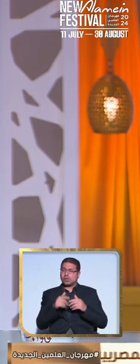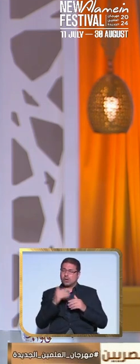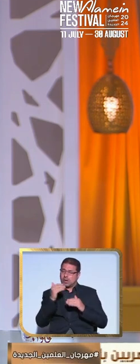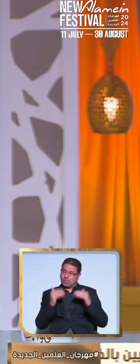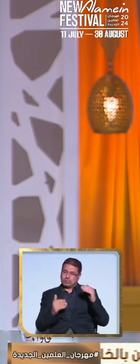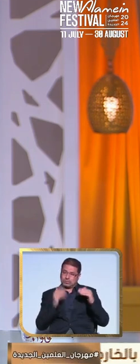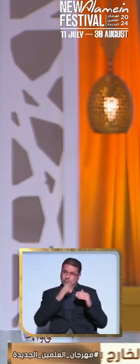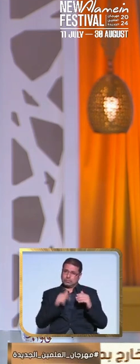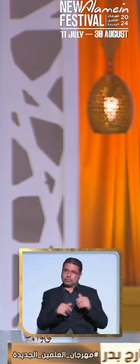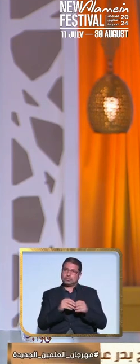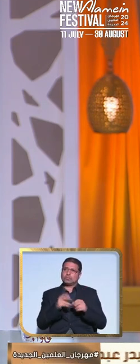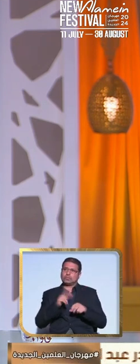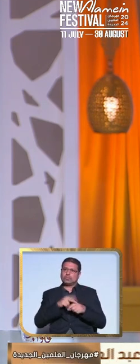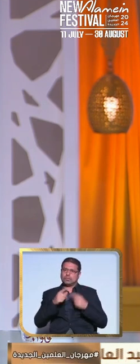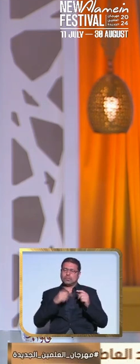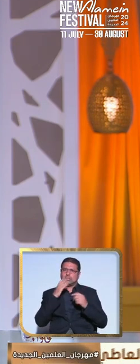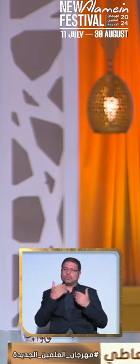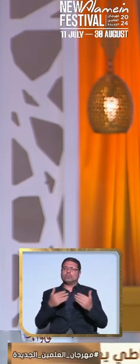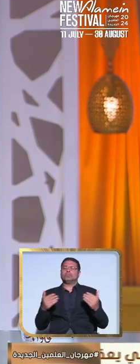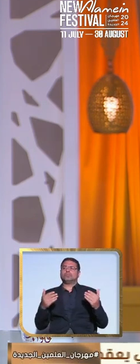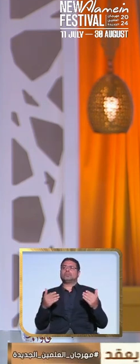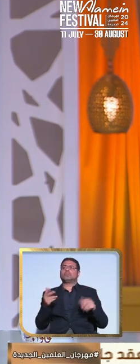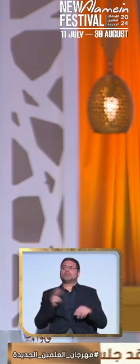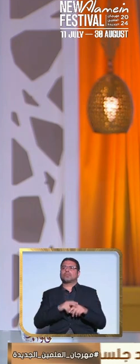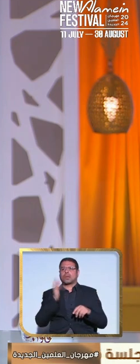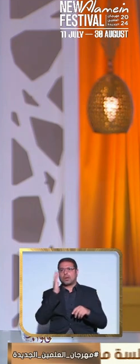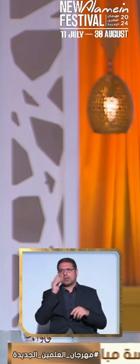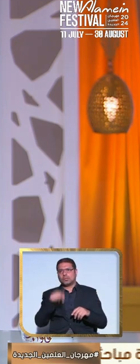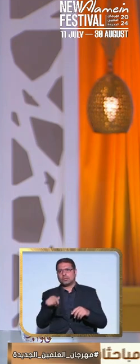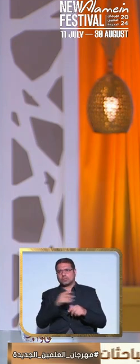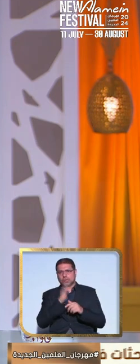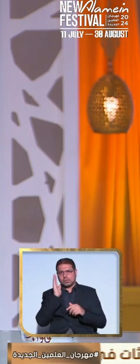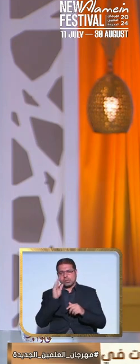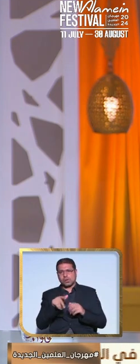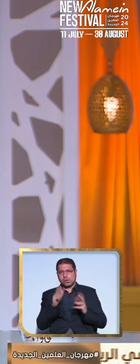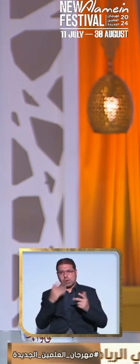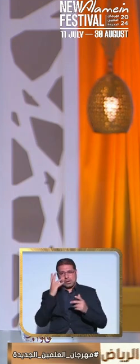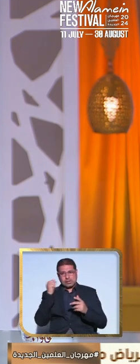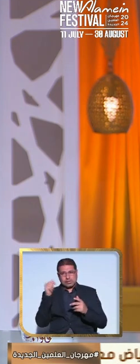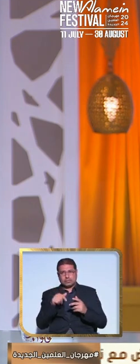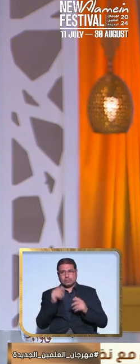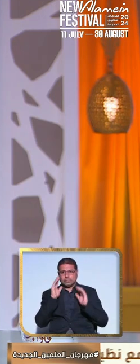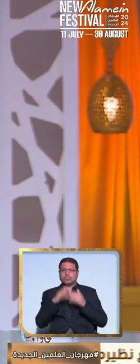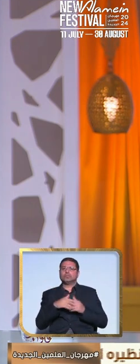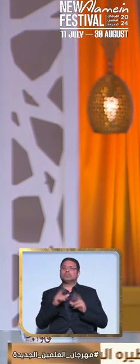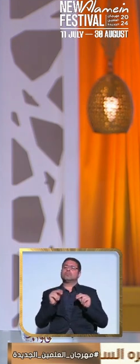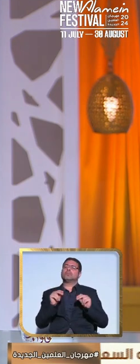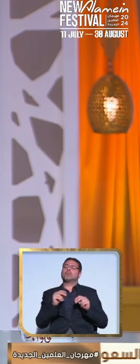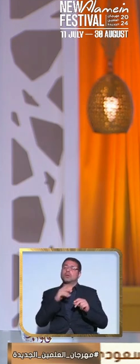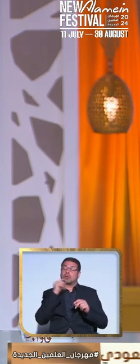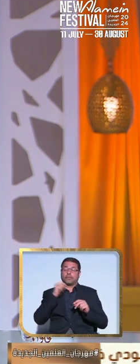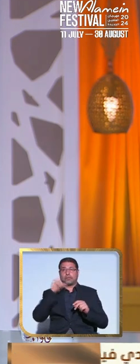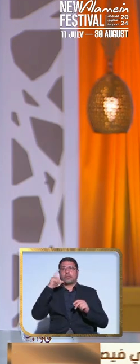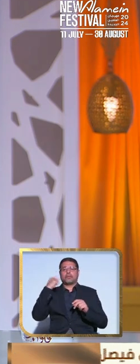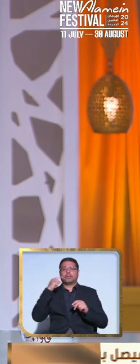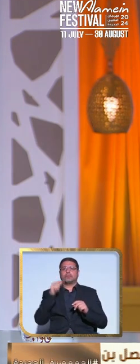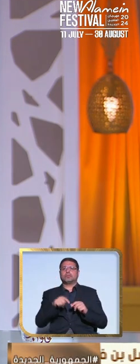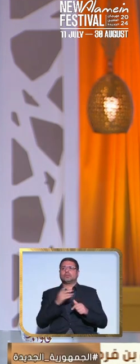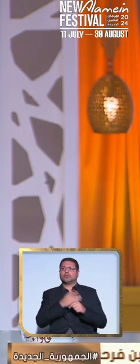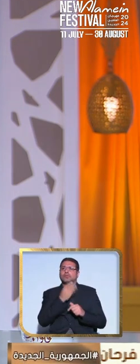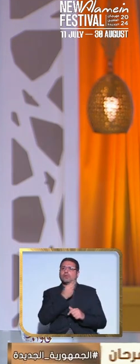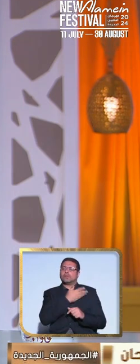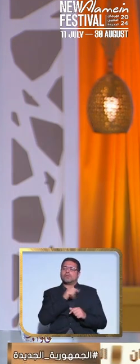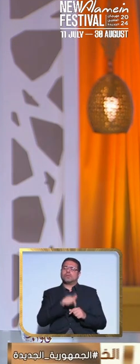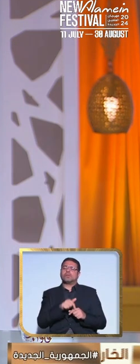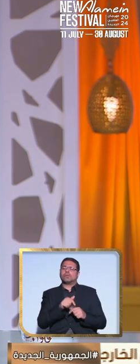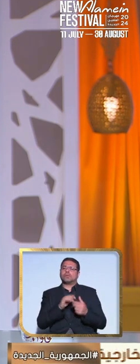من 5 صلوات على طول أقضيها. إذا نام أحدكم عن صلاة أو نسيها فليصليها إذا ذكرها لا كفارة لها